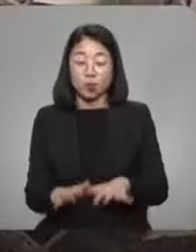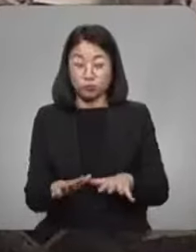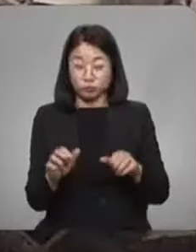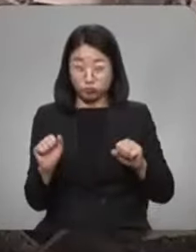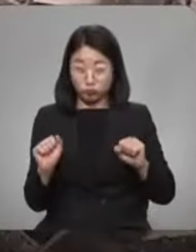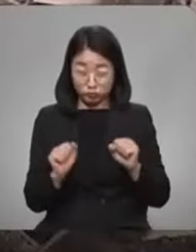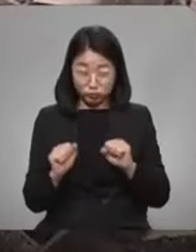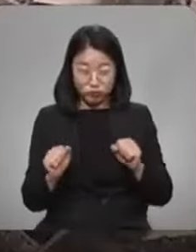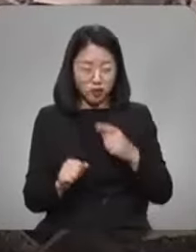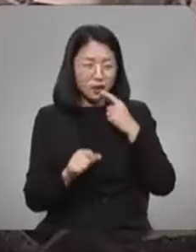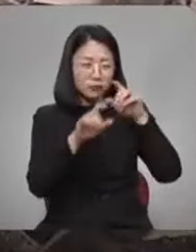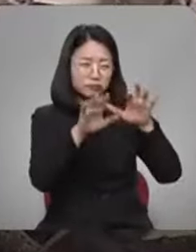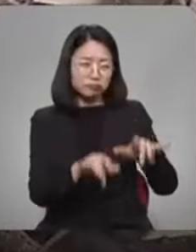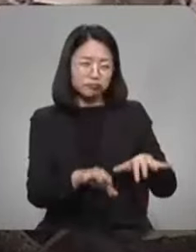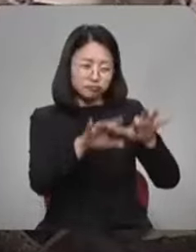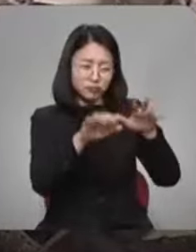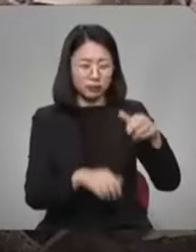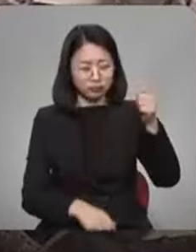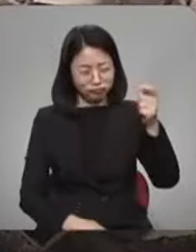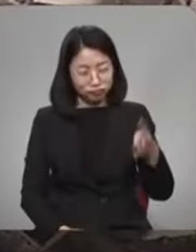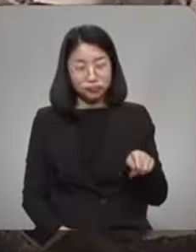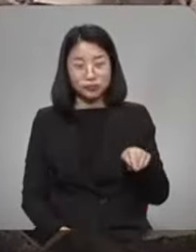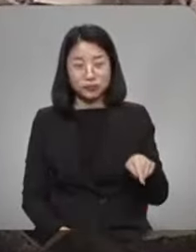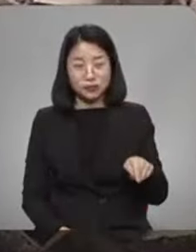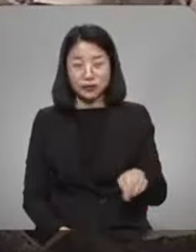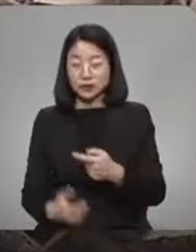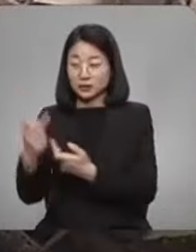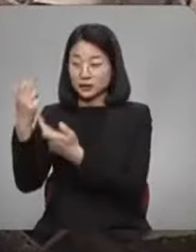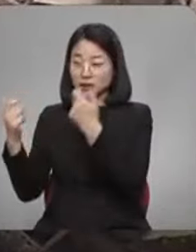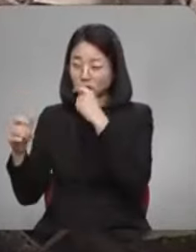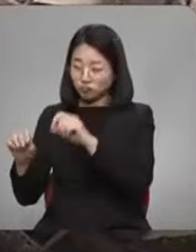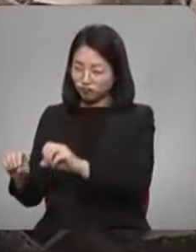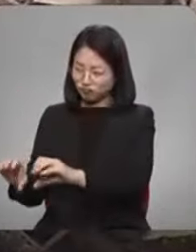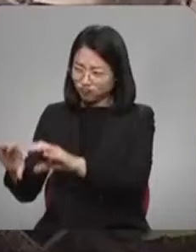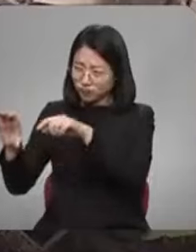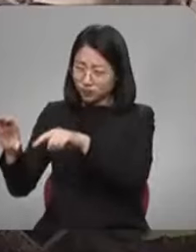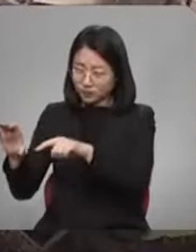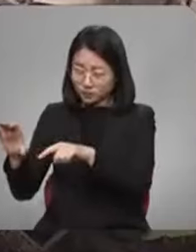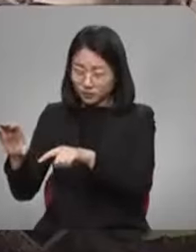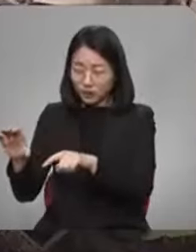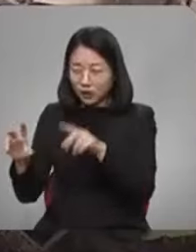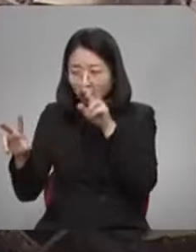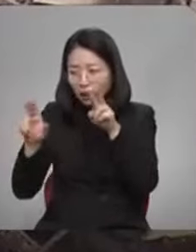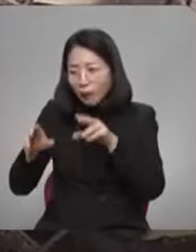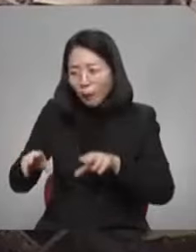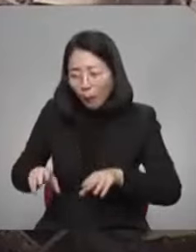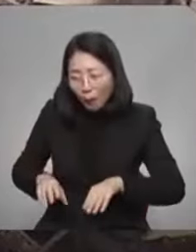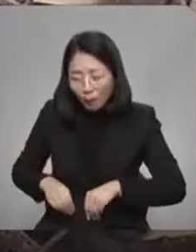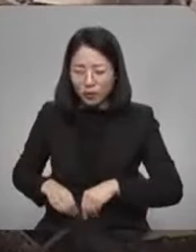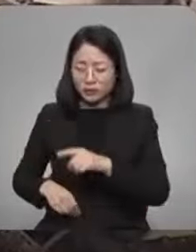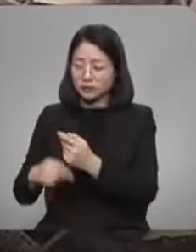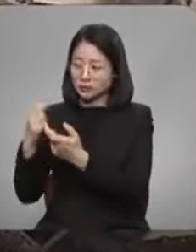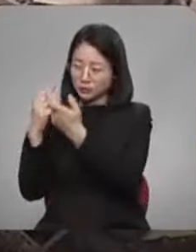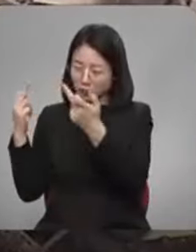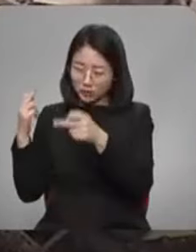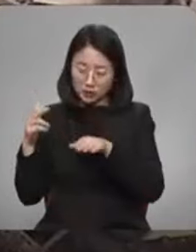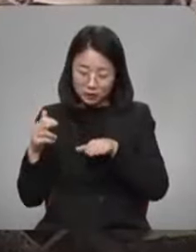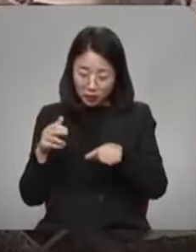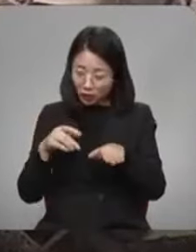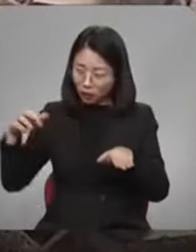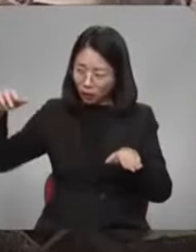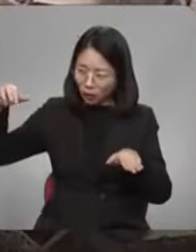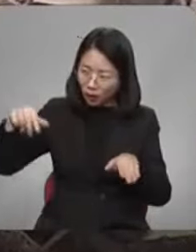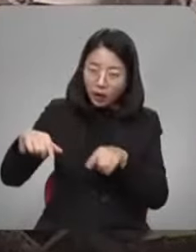올겨울 잦은 폭설로 산간 지역에 많은 눈이 쌓이면서 먹이를 구하지 못한 사냥들이 도로변이나 민가 등에 내려오고